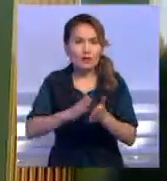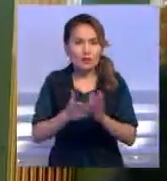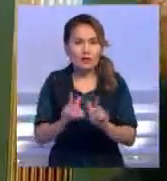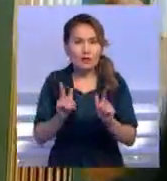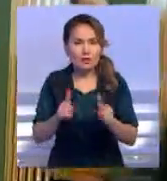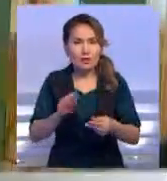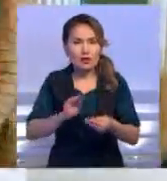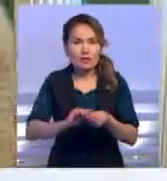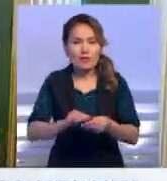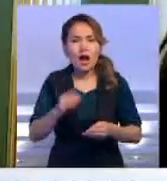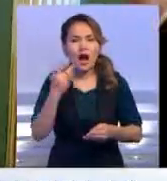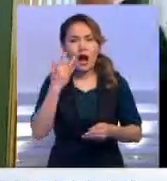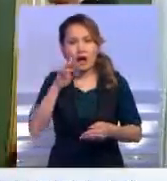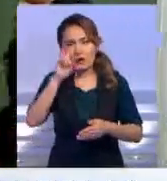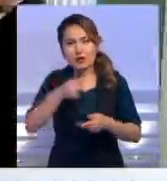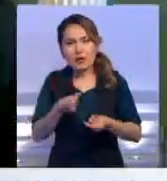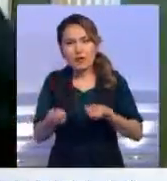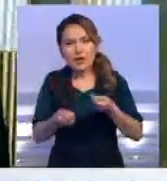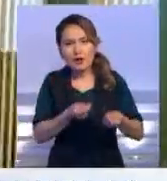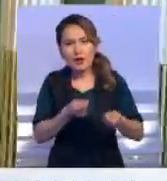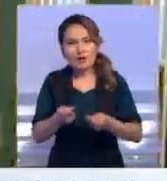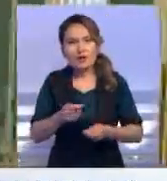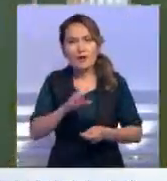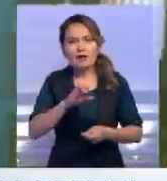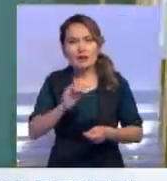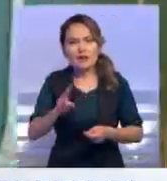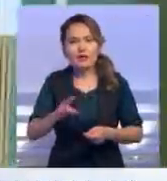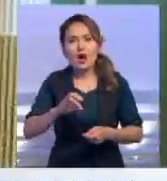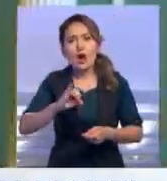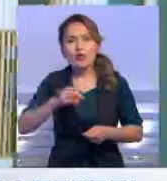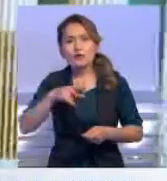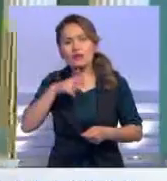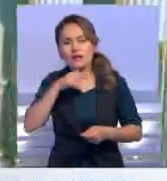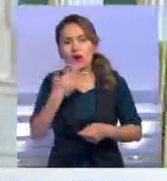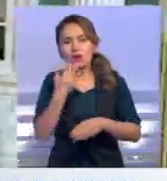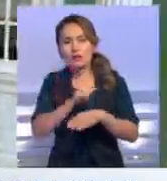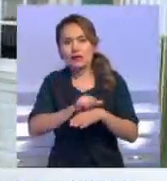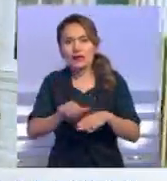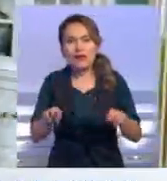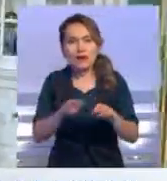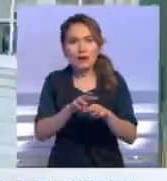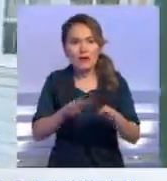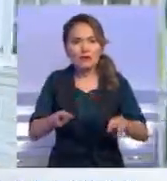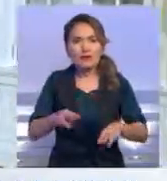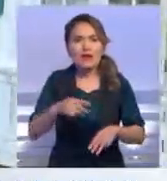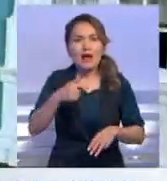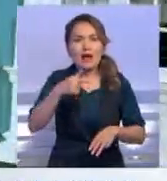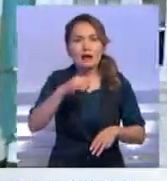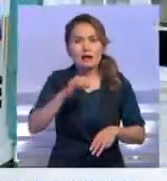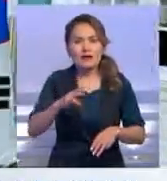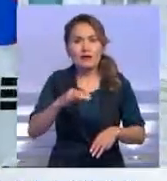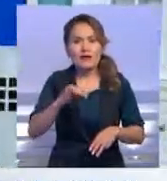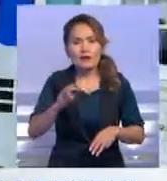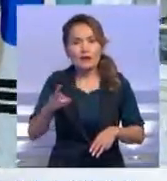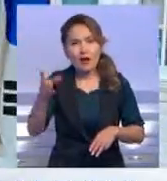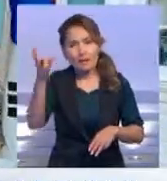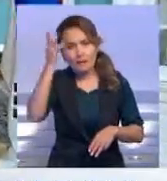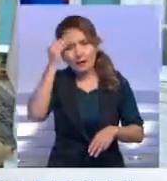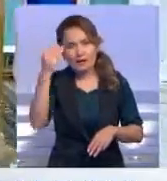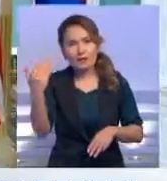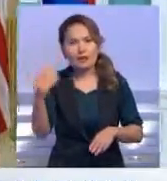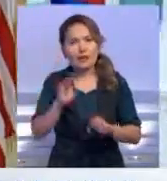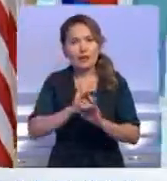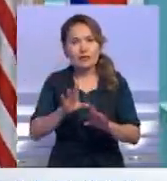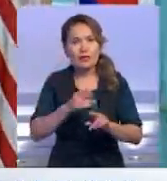керек. ақш мемлекеттік хатшысының орынбасары Джон Салливан мен Оңтүстік Кореяның сыртқы істер министрі Кан Ген Хваның пікірі осындай.